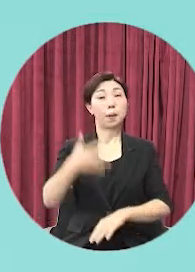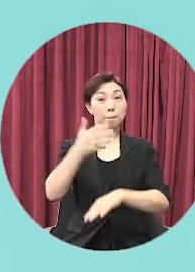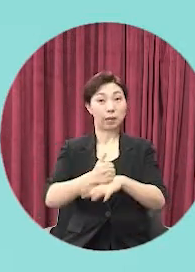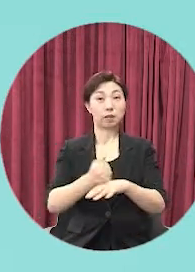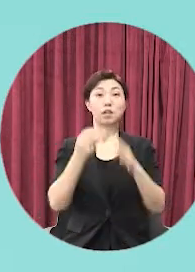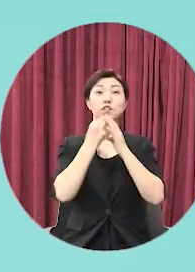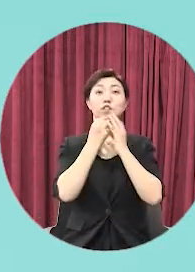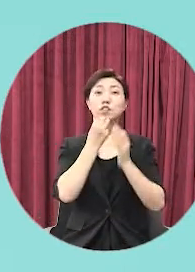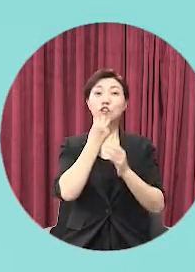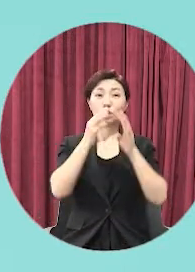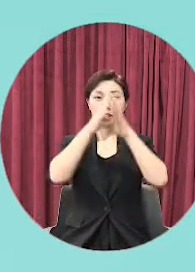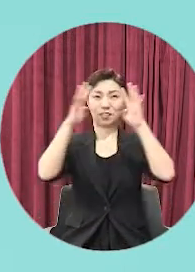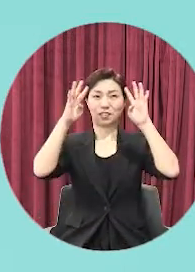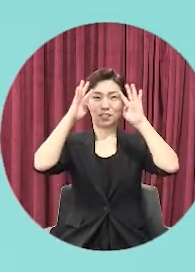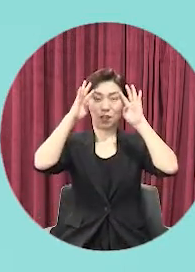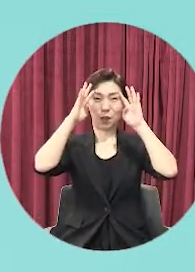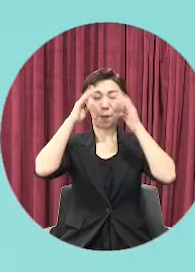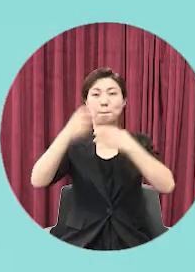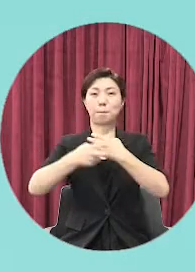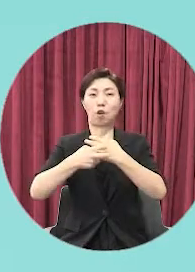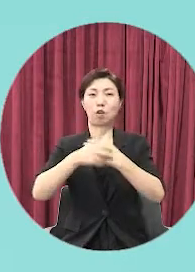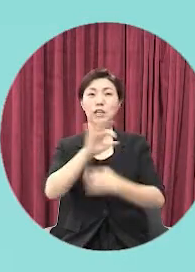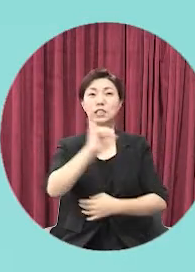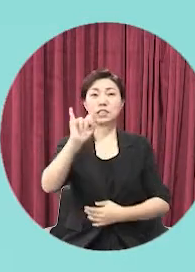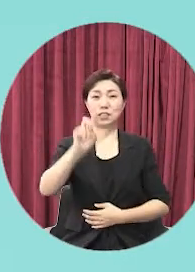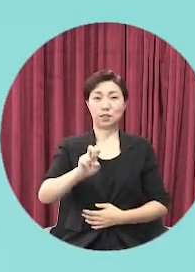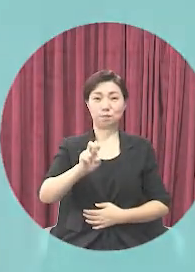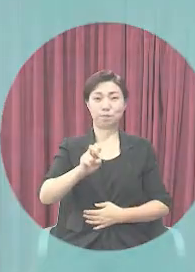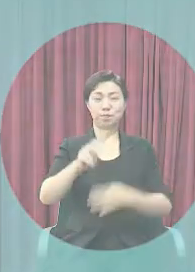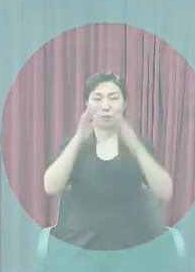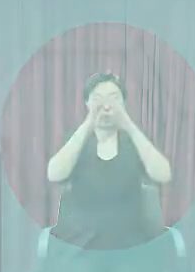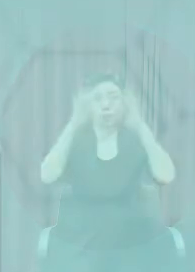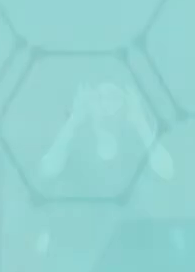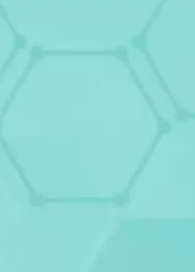서울대병원의 임재현 교수님께서 발표해 주실 텐데요.